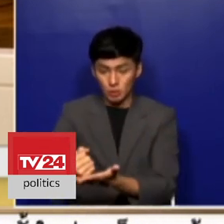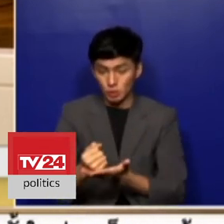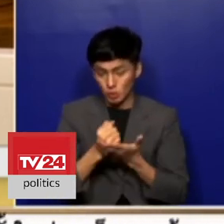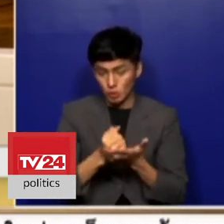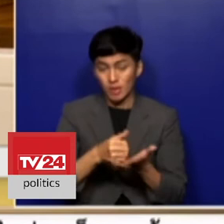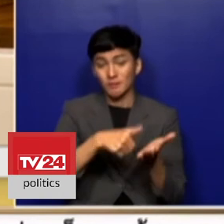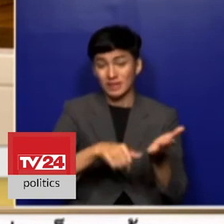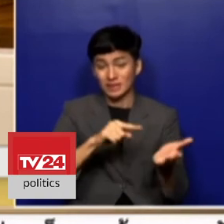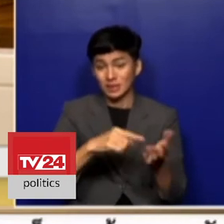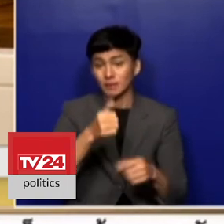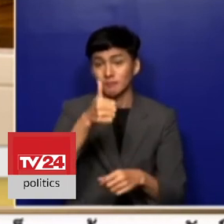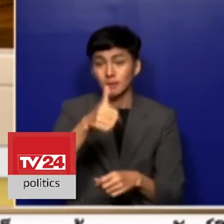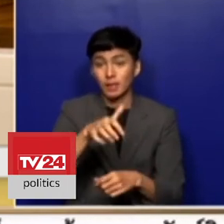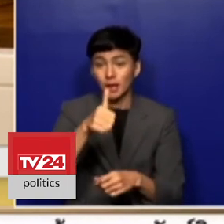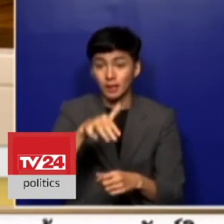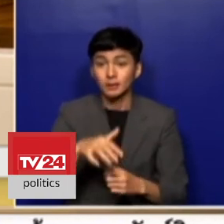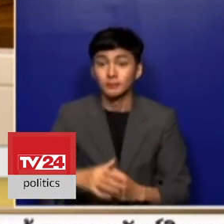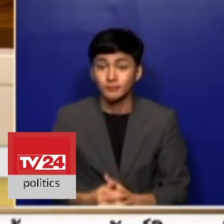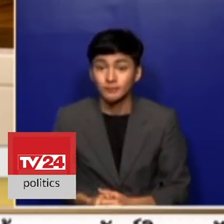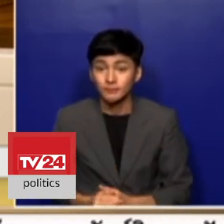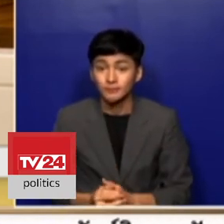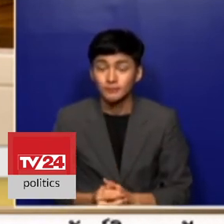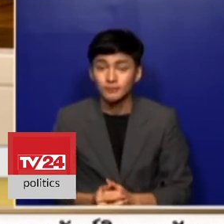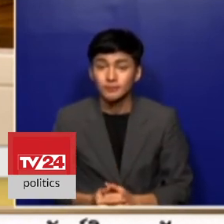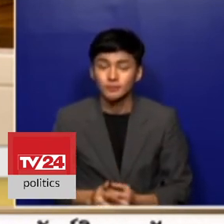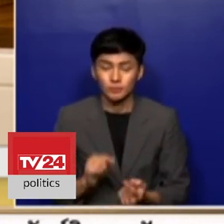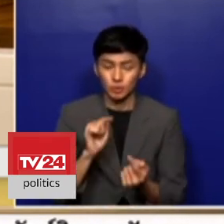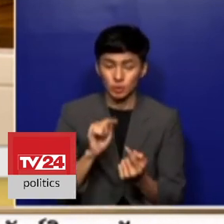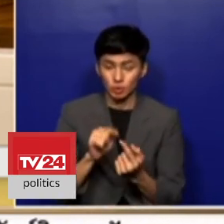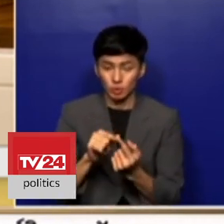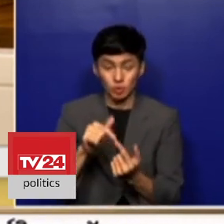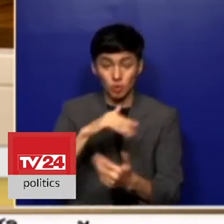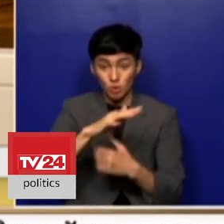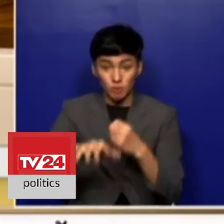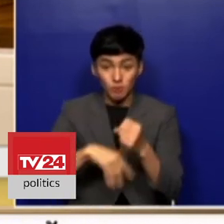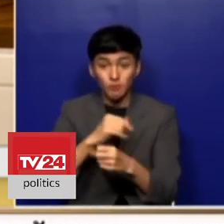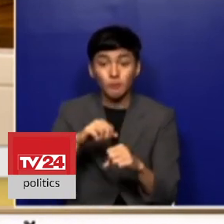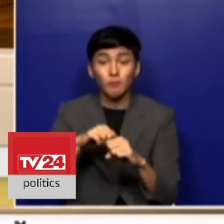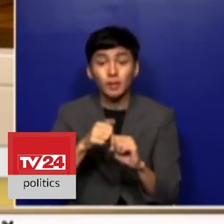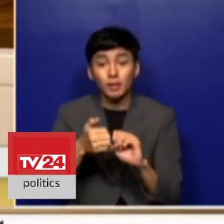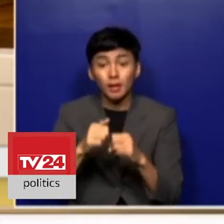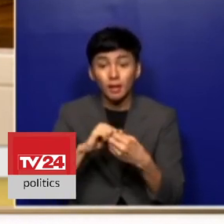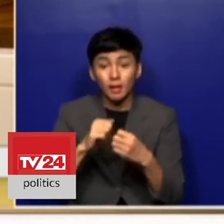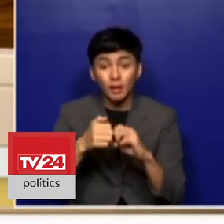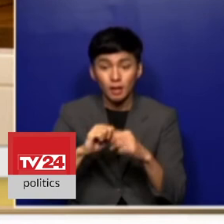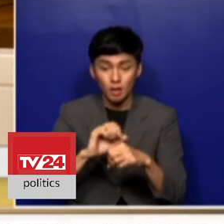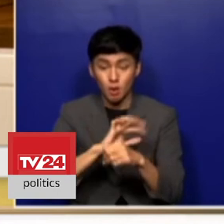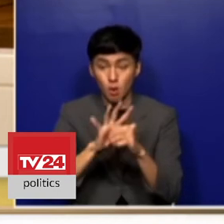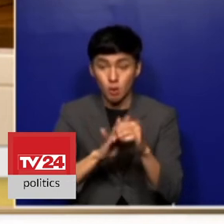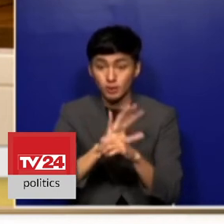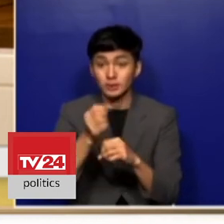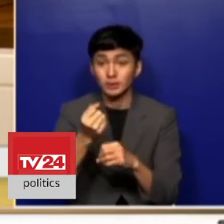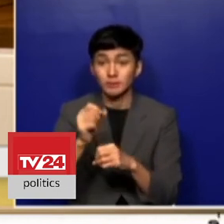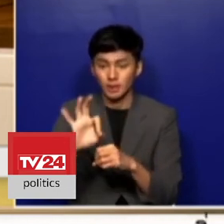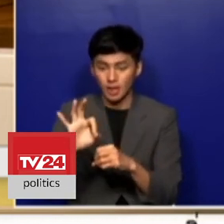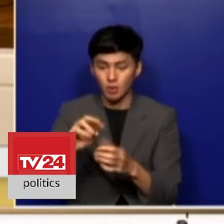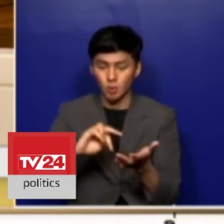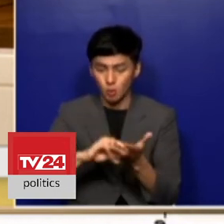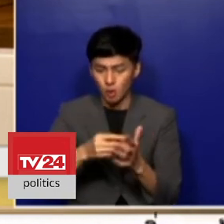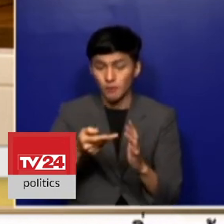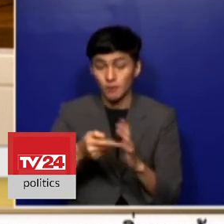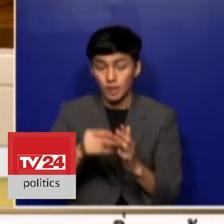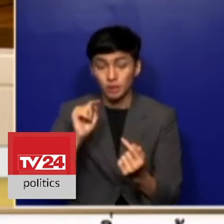ศุลกากรได้ค่ะโดยเฉพาะในช่วงการเกิดวิกฤตของอิก 19ค่ะเป็นตัวอย่างให้เราเห็นการเติบโตของธุรกิจ